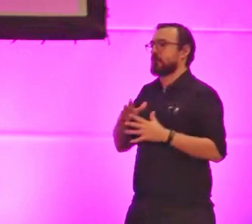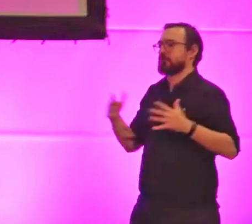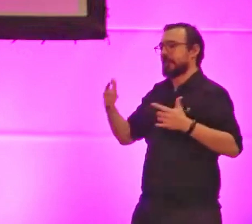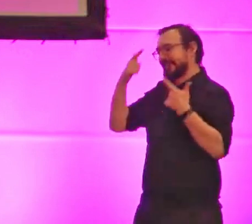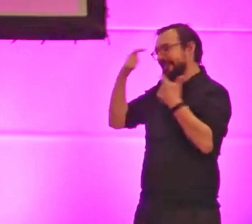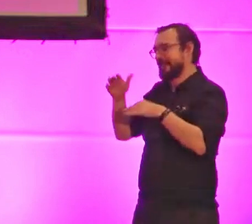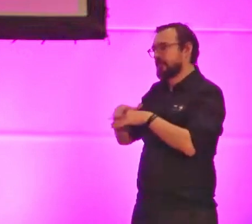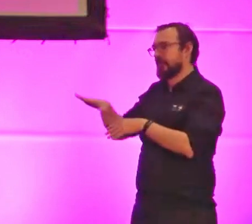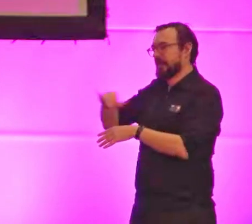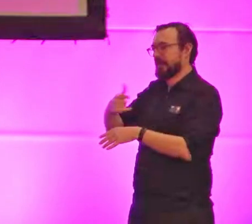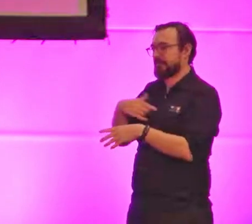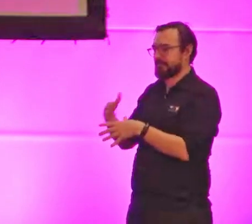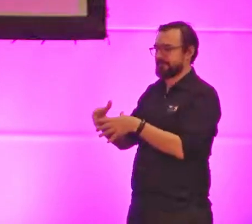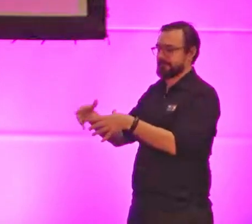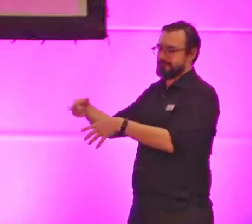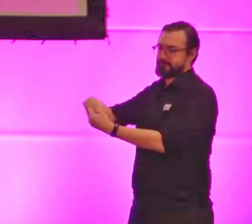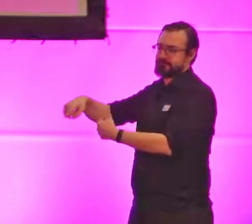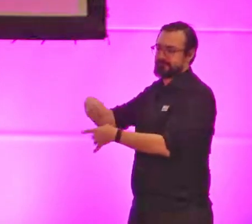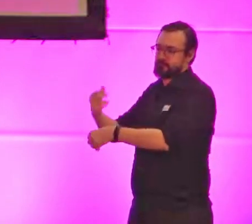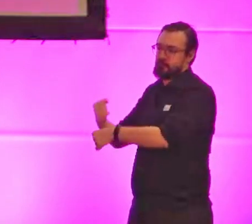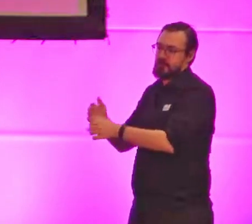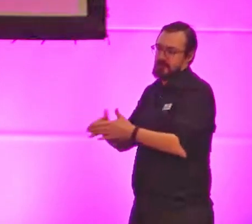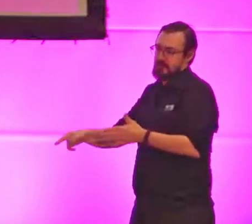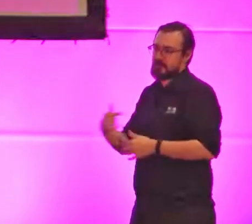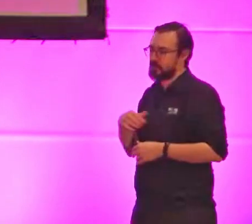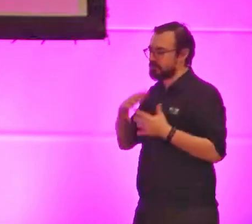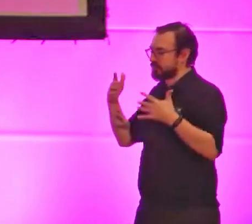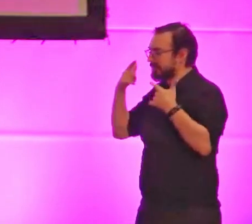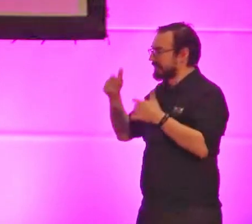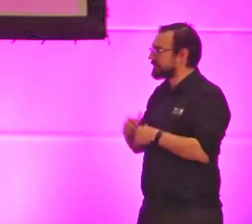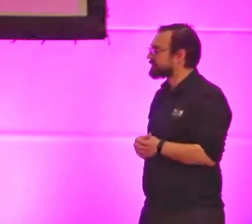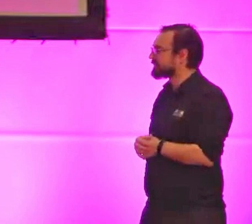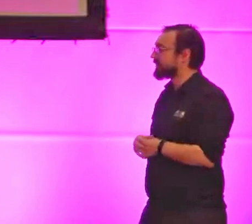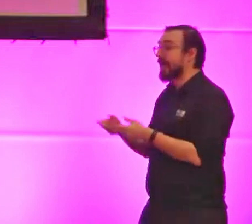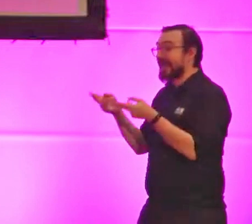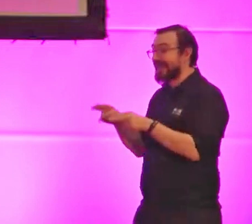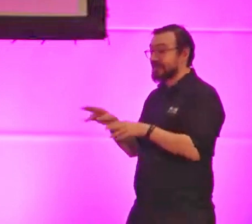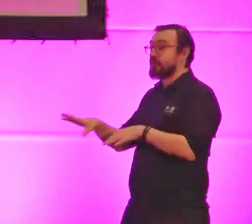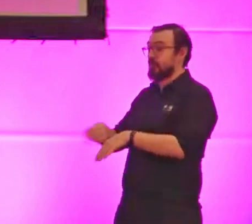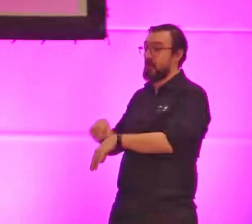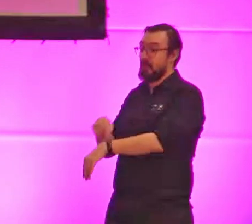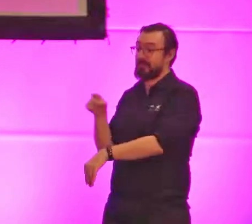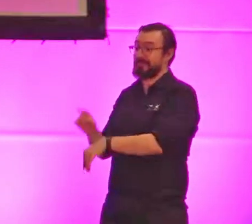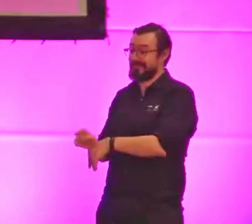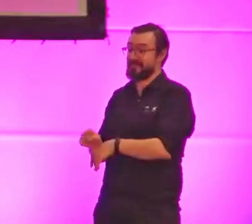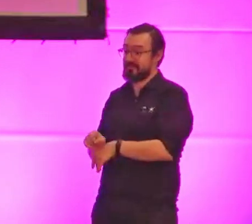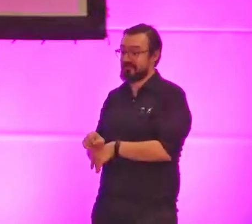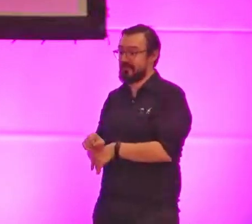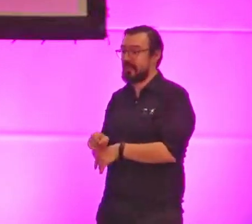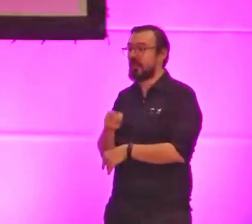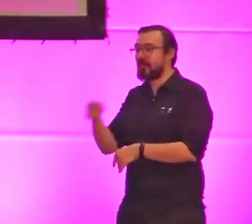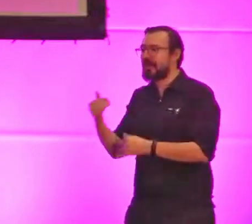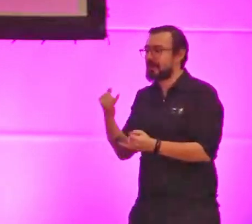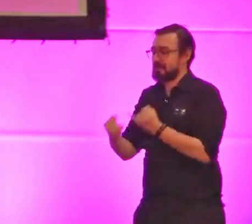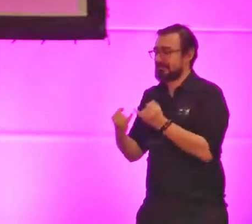tillit till alla mina efterträdare. Ja. Och rättegången tar ju lång tid. Den har ju